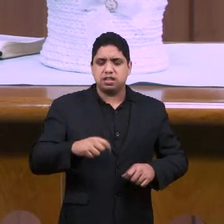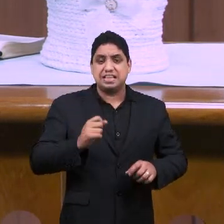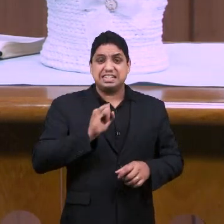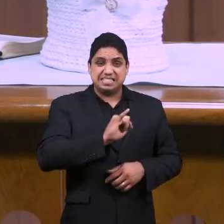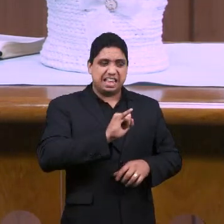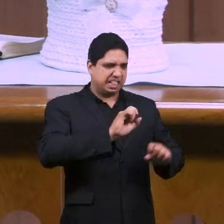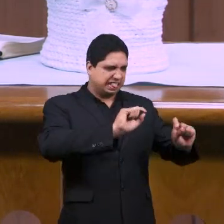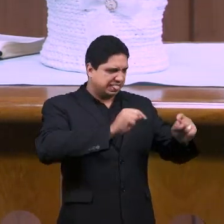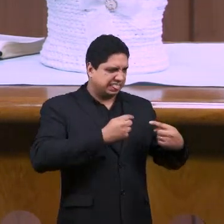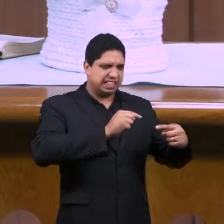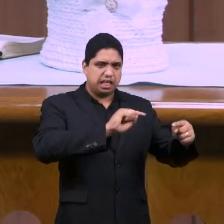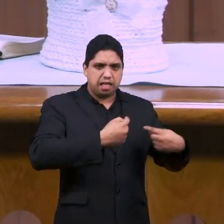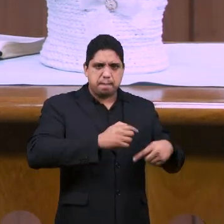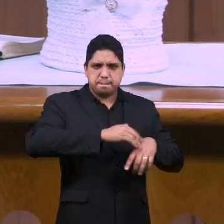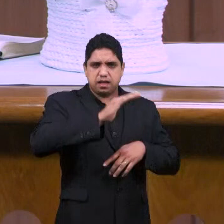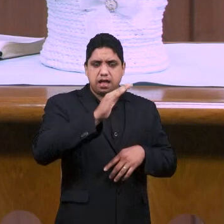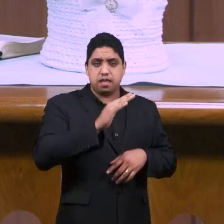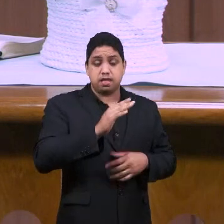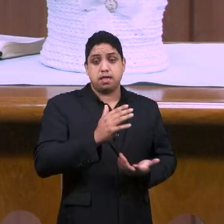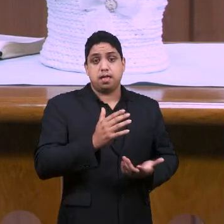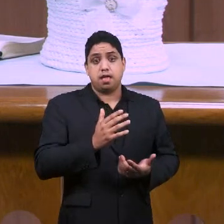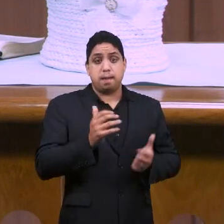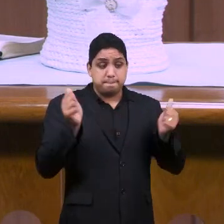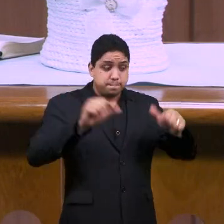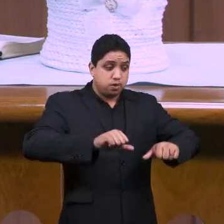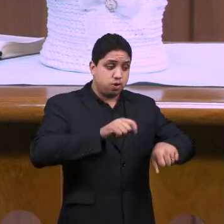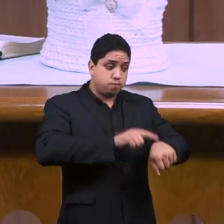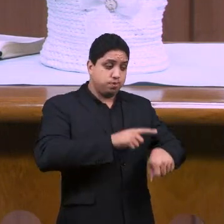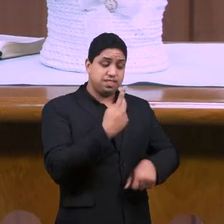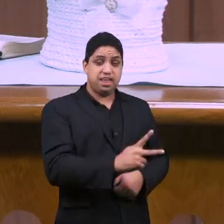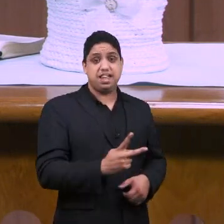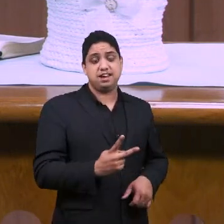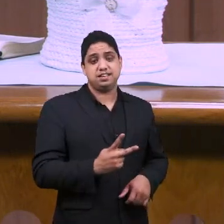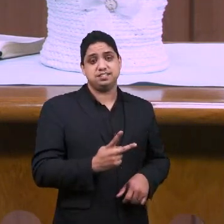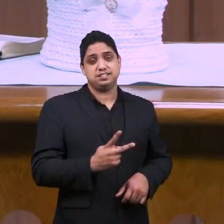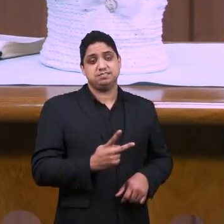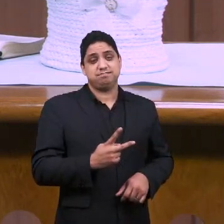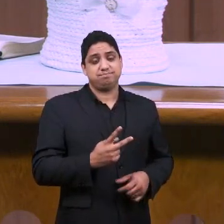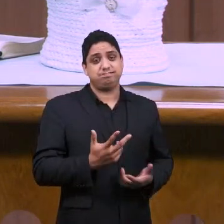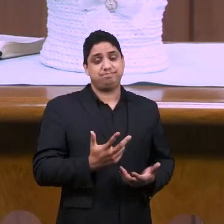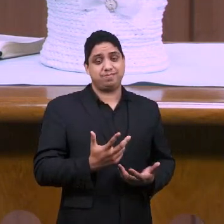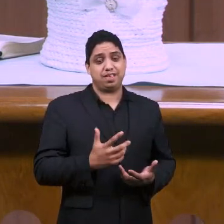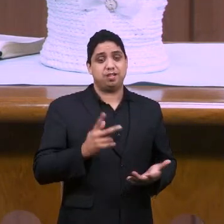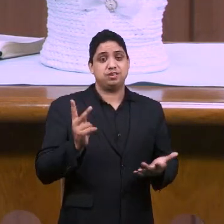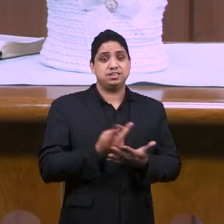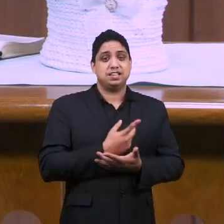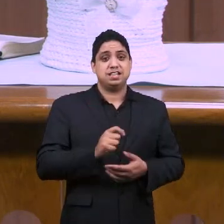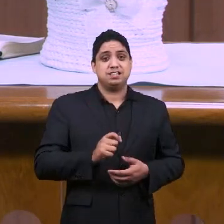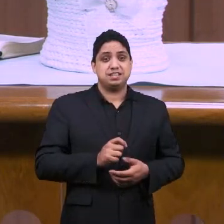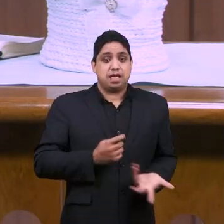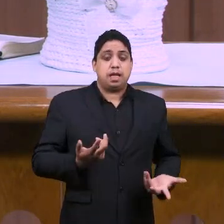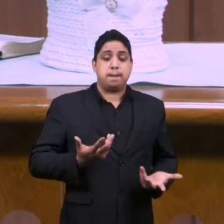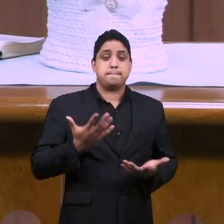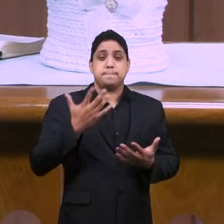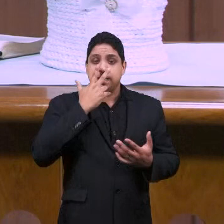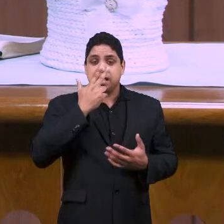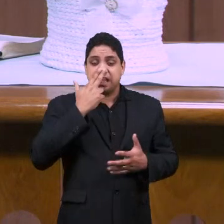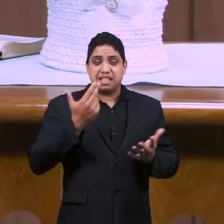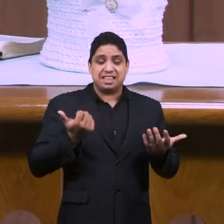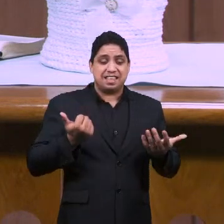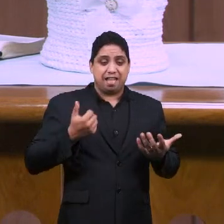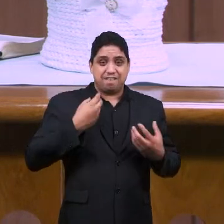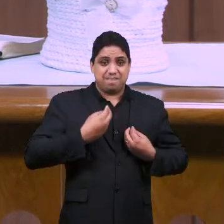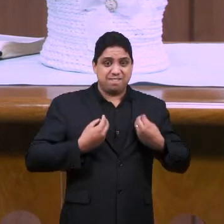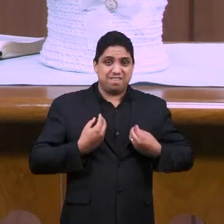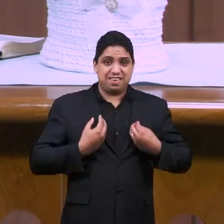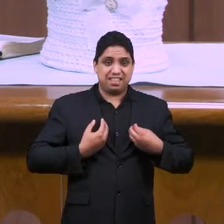Au contraire, plus ils disent, pire c'est leur situation. C'est la contamination. Eux-mêmes